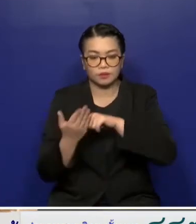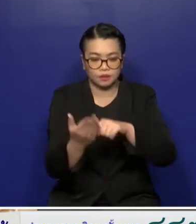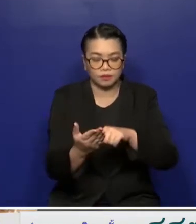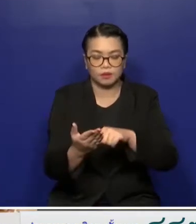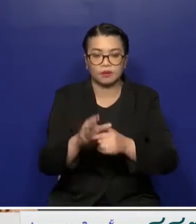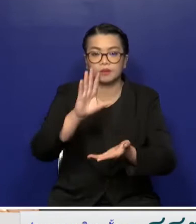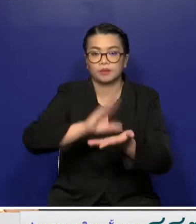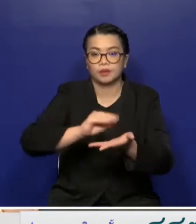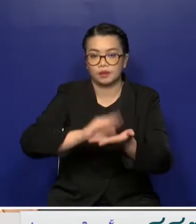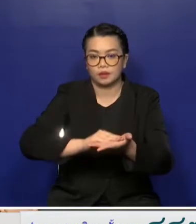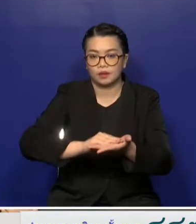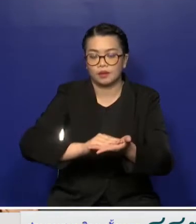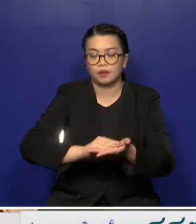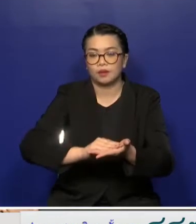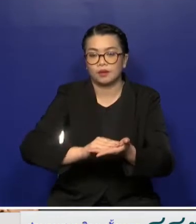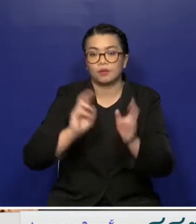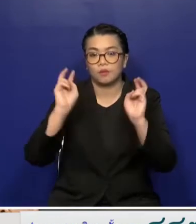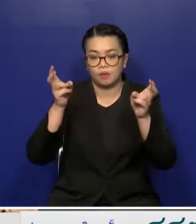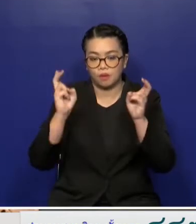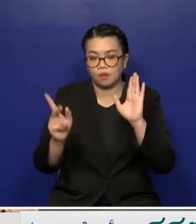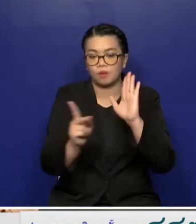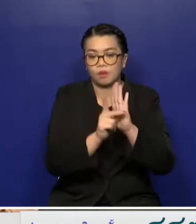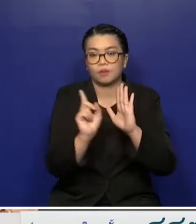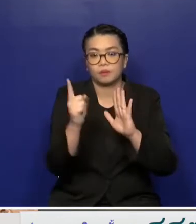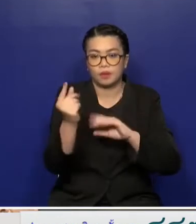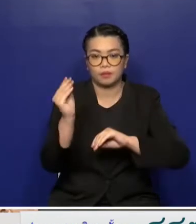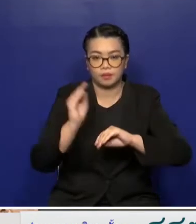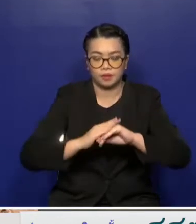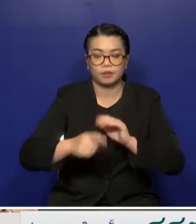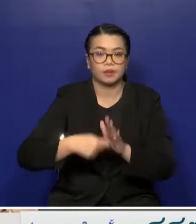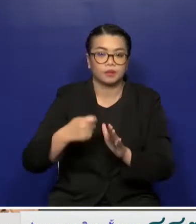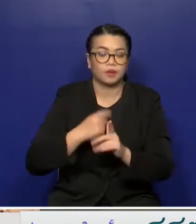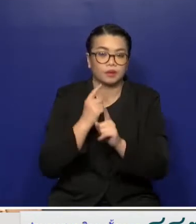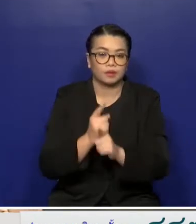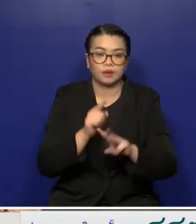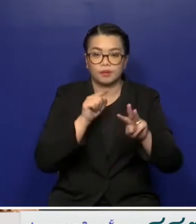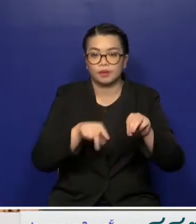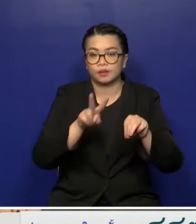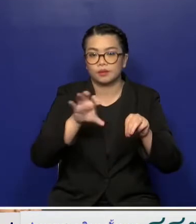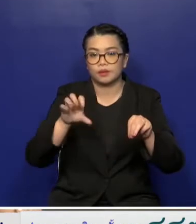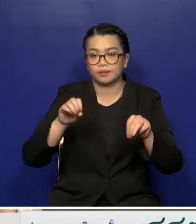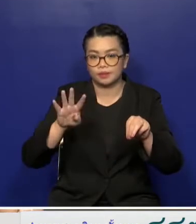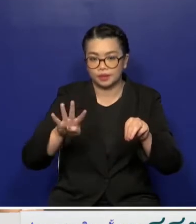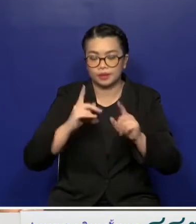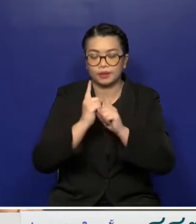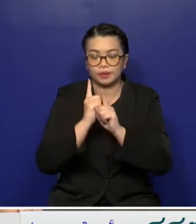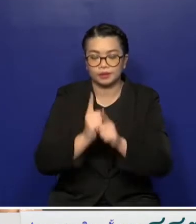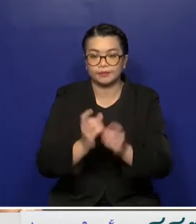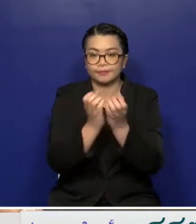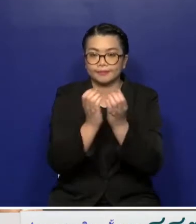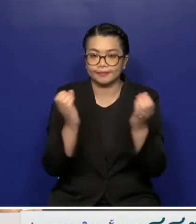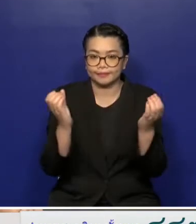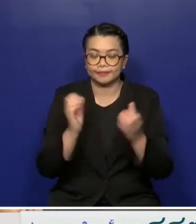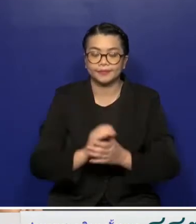ถิ่นซึ่งก็มีเหตุผลโดยที่มาตรา254ตามรัฐธรรมนูญ